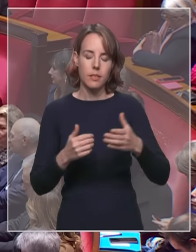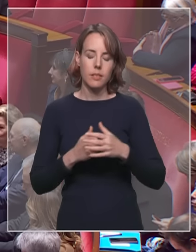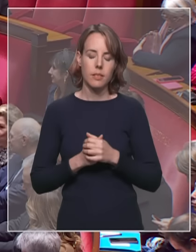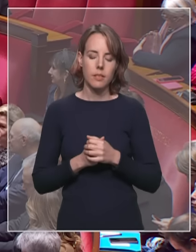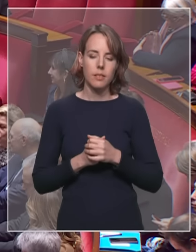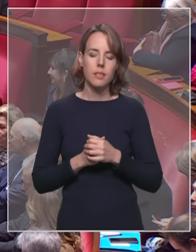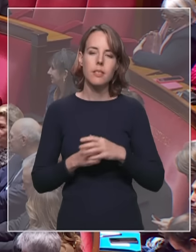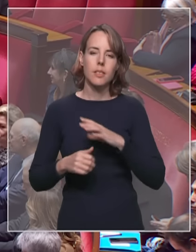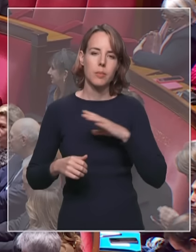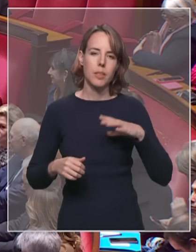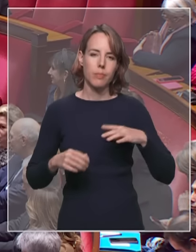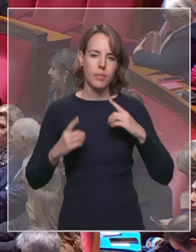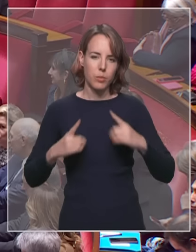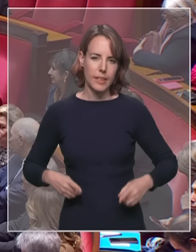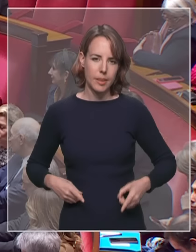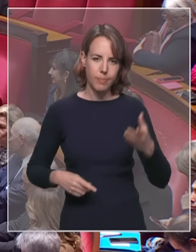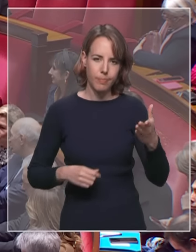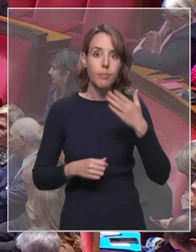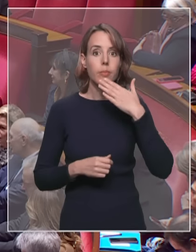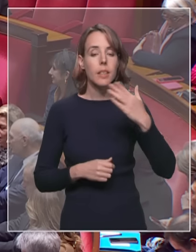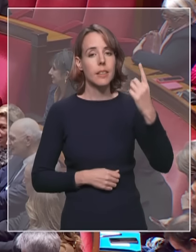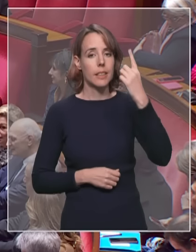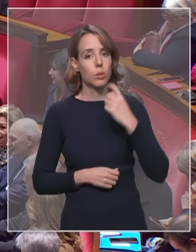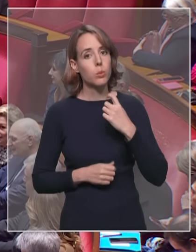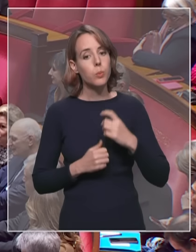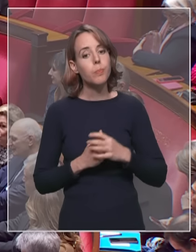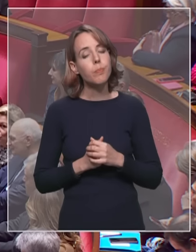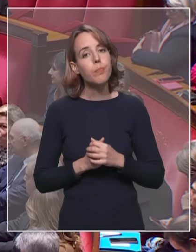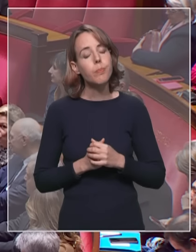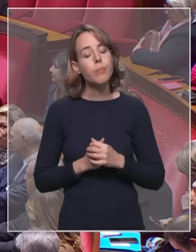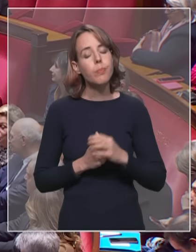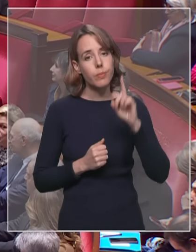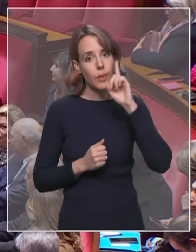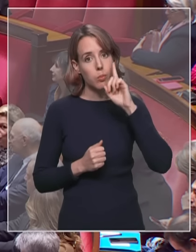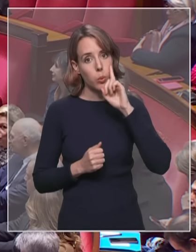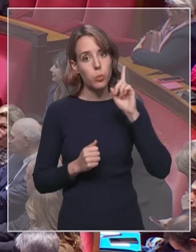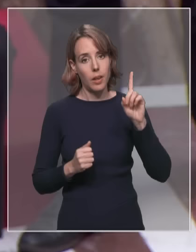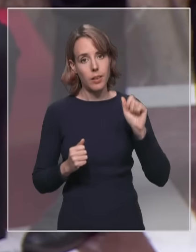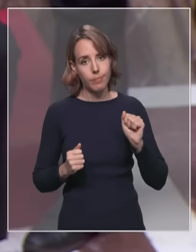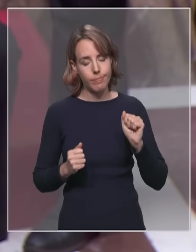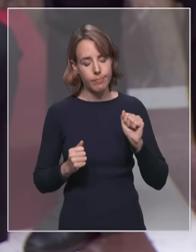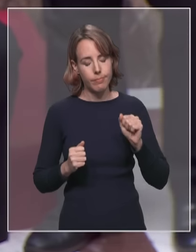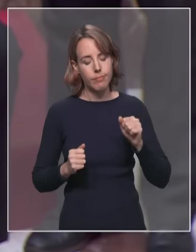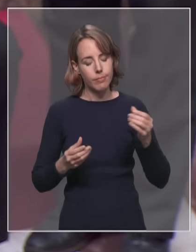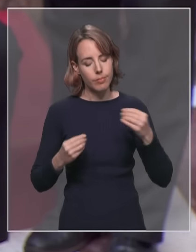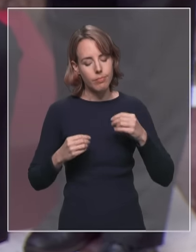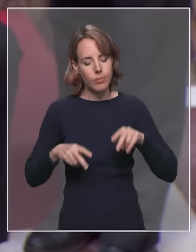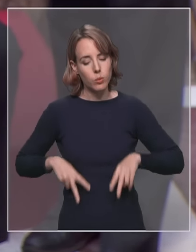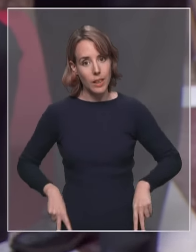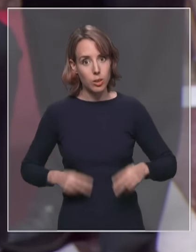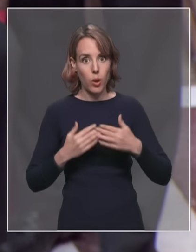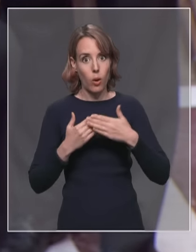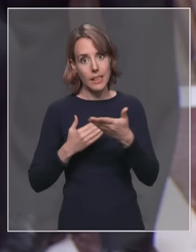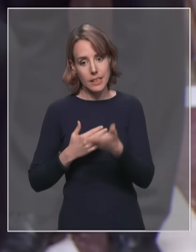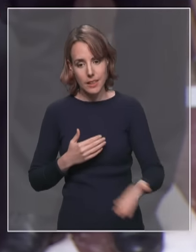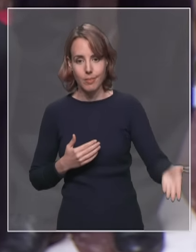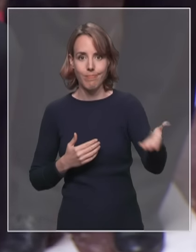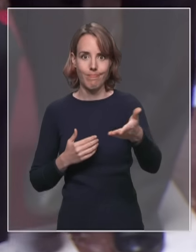députée Froger, je vous remercie pour votre question parce qu'elle me permet, elle permet au gouvernement devant la représentation